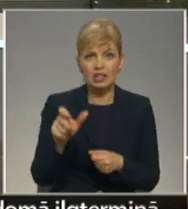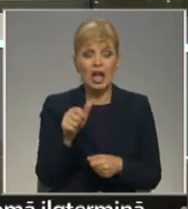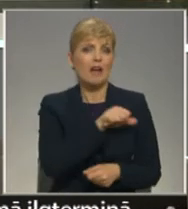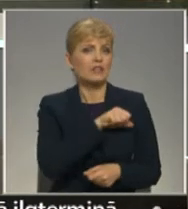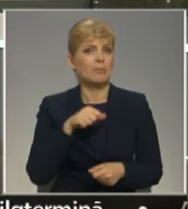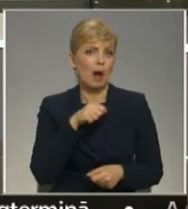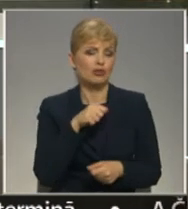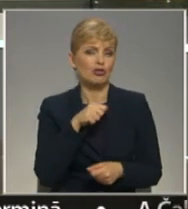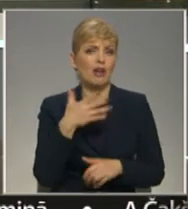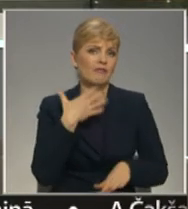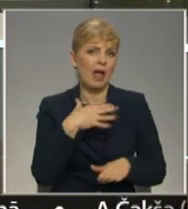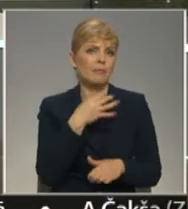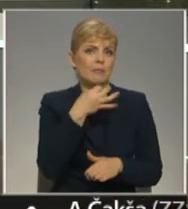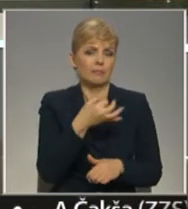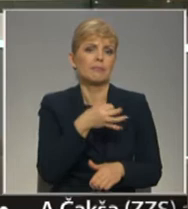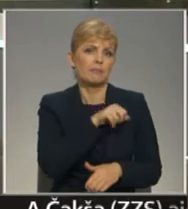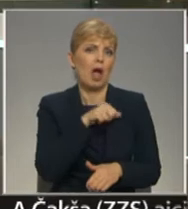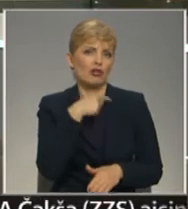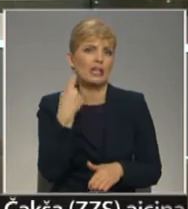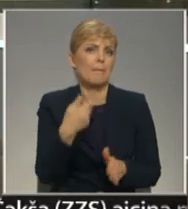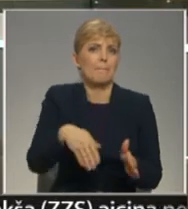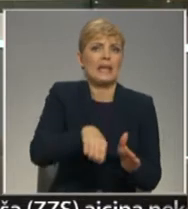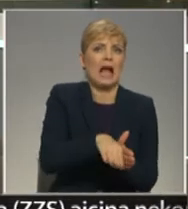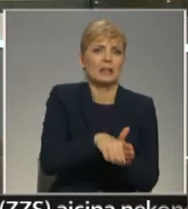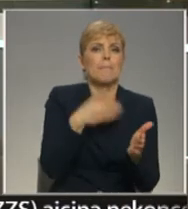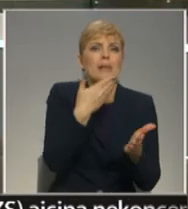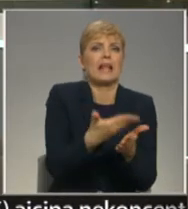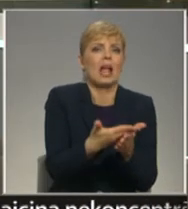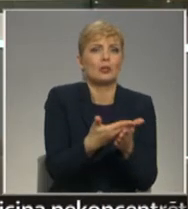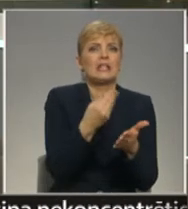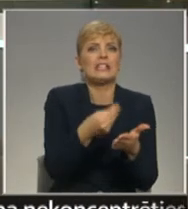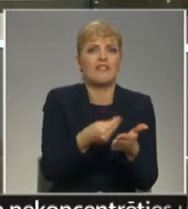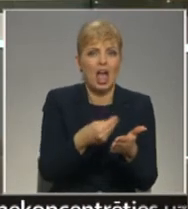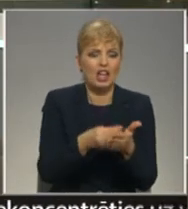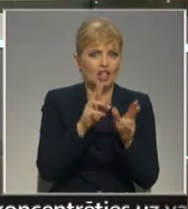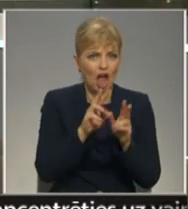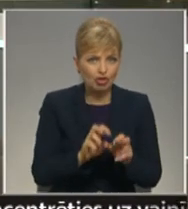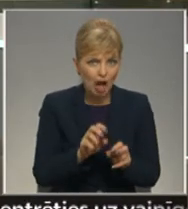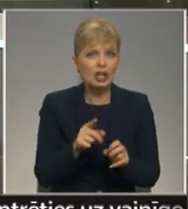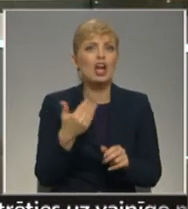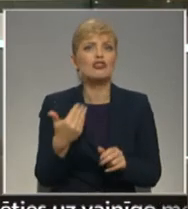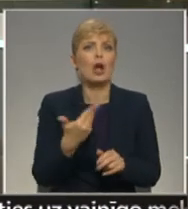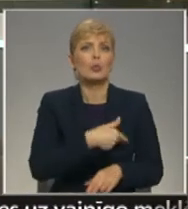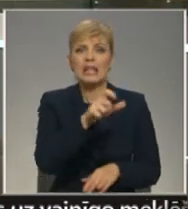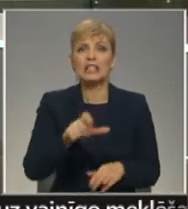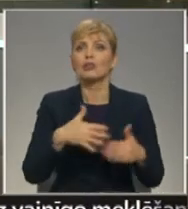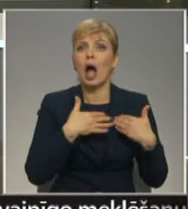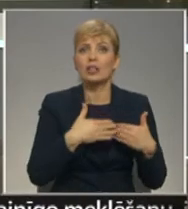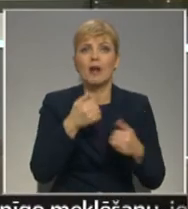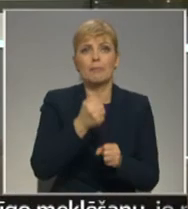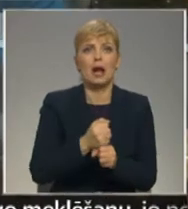pretendentu izvērtēšanā. Un šāda iedzīvotāja aktivitāte pagasta pārvaldnieki izvēlē novadā esot pirmo reizi. Vairāk stāstus Skrundas